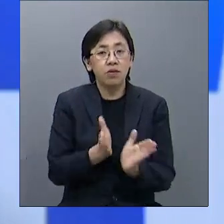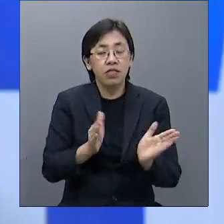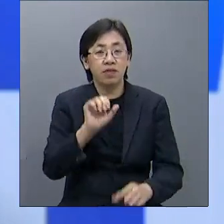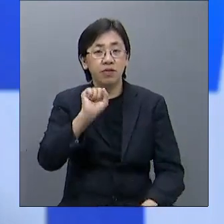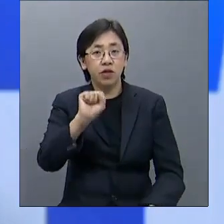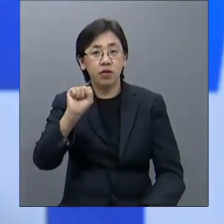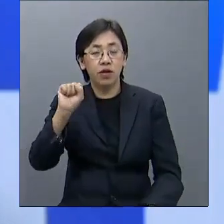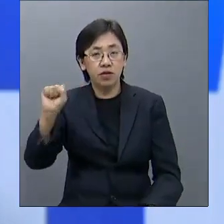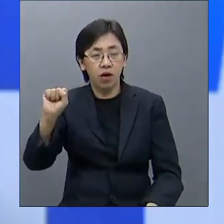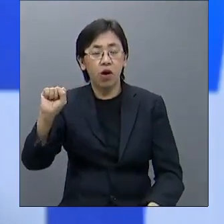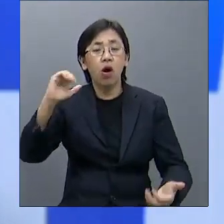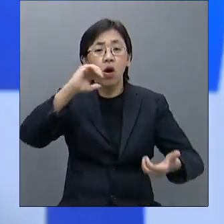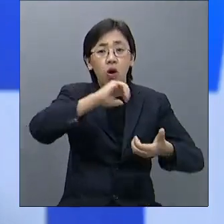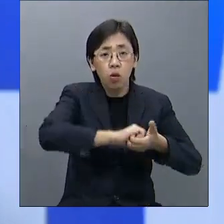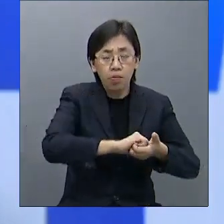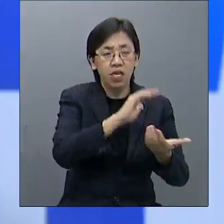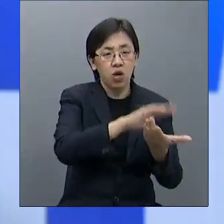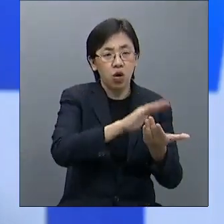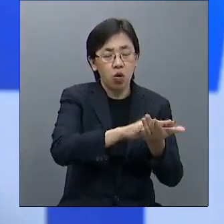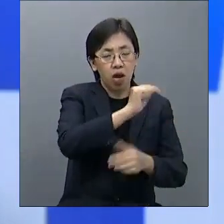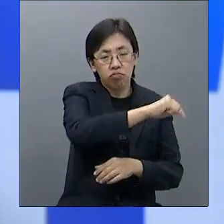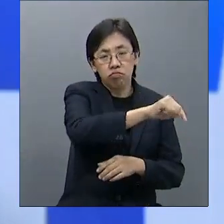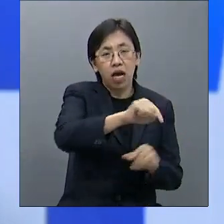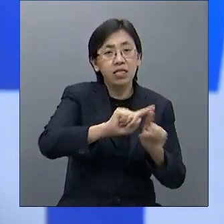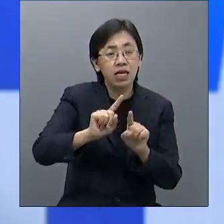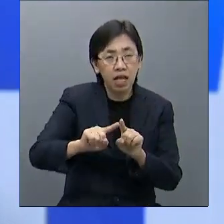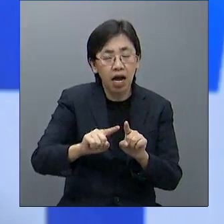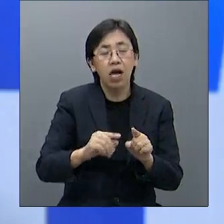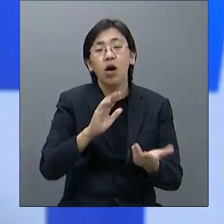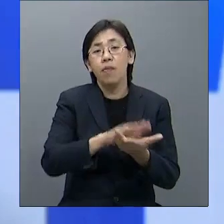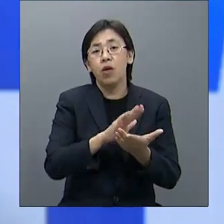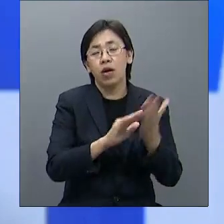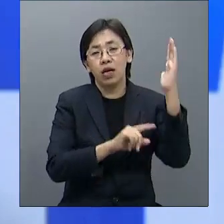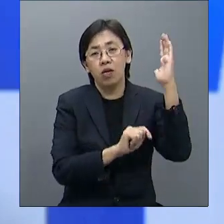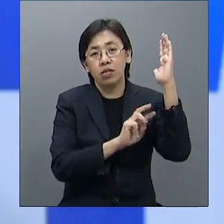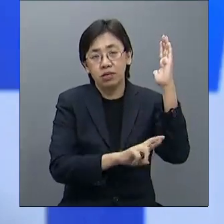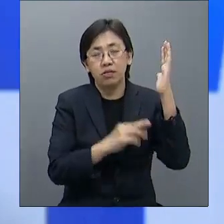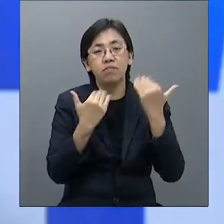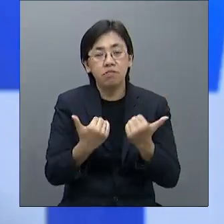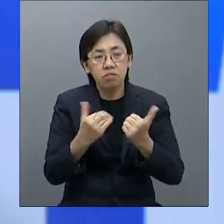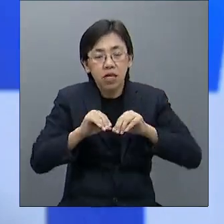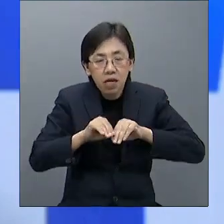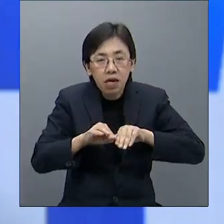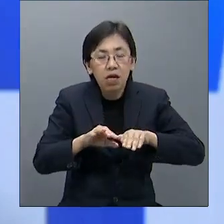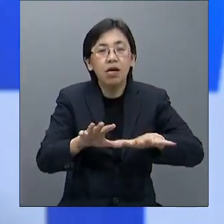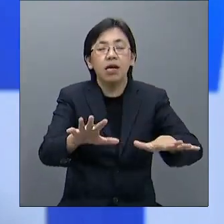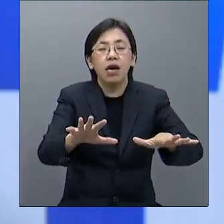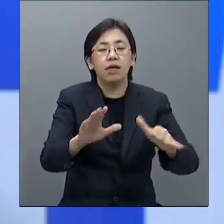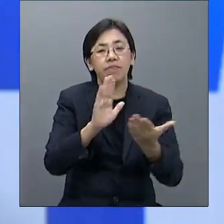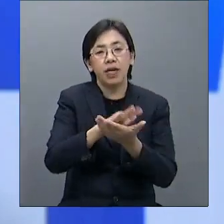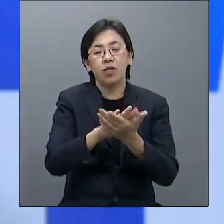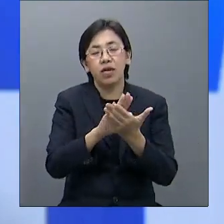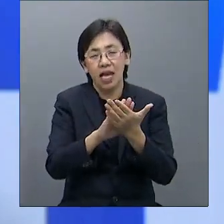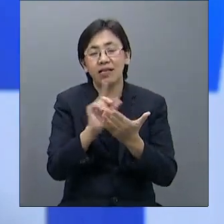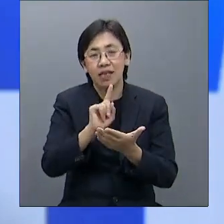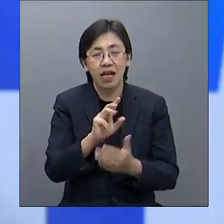านร่วมกันนะคะกับบรรดาโรงเรียนต่างๆในพื้นที่จังหวัดตรังจนถึงวันนี้เนี่ยมีการขยายผลแล้วนะคะคุณผู้ชมว่าจากมั